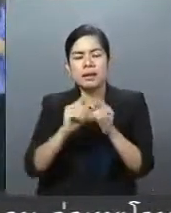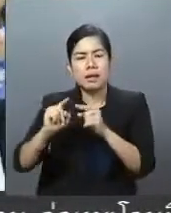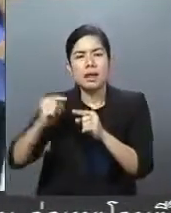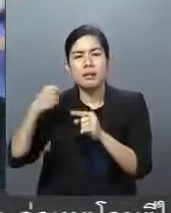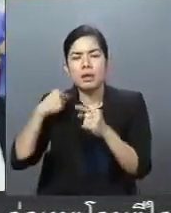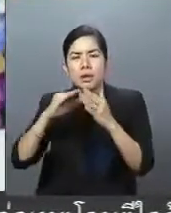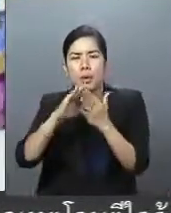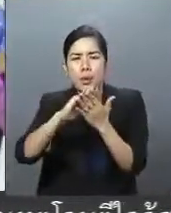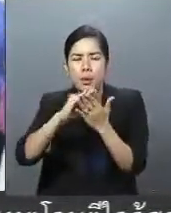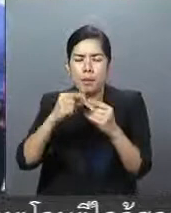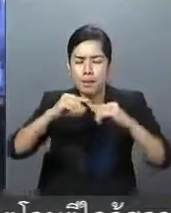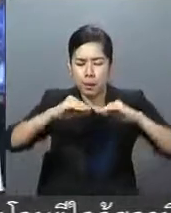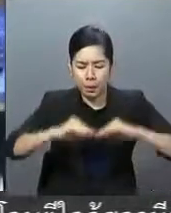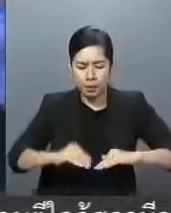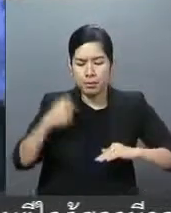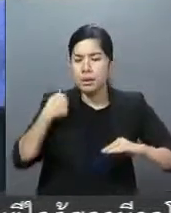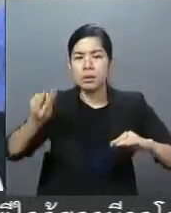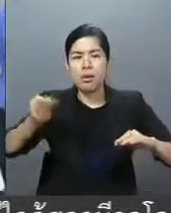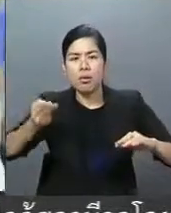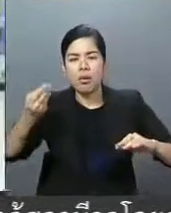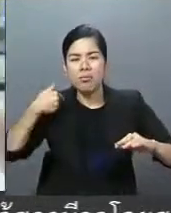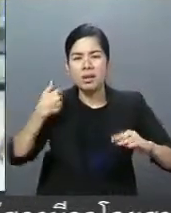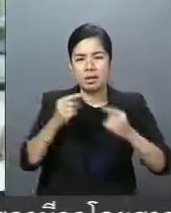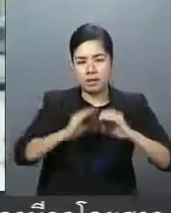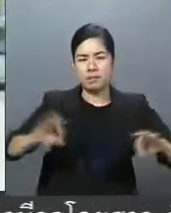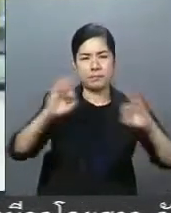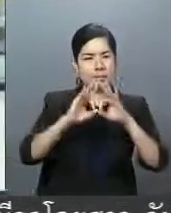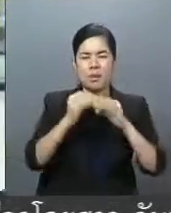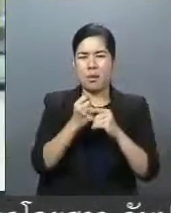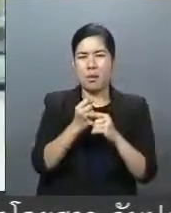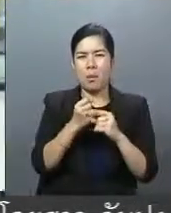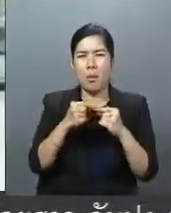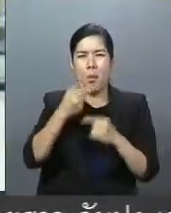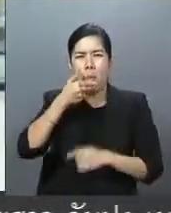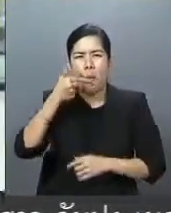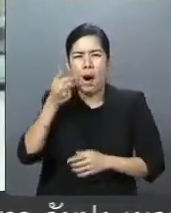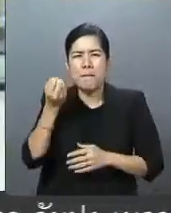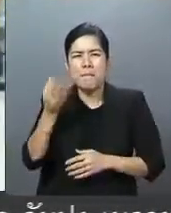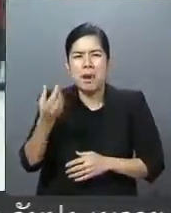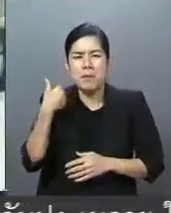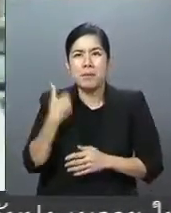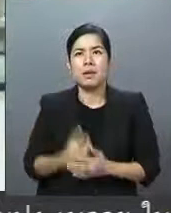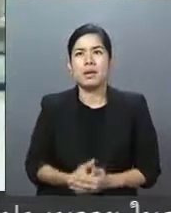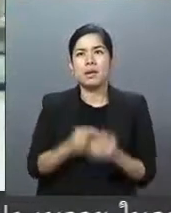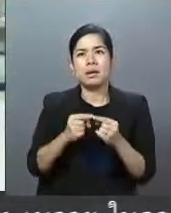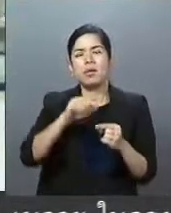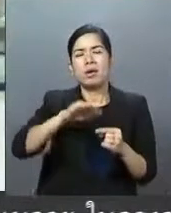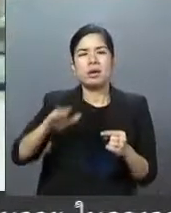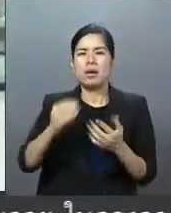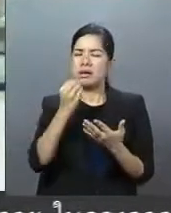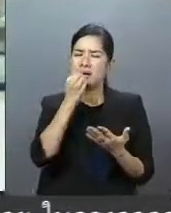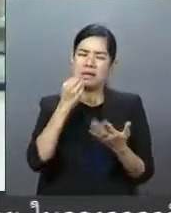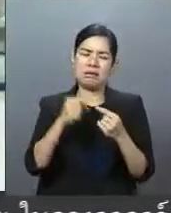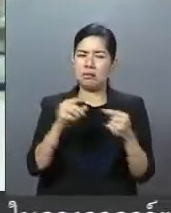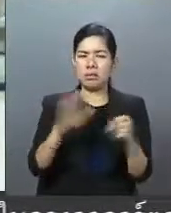กเนี่ยมันไม่ได้สารอาหารเพียงพอขณะเดียวกันก็มีความหวานมากซึ่งเด็กที่กินรสหวานมากๆก็กินอาหารอื่นไม่ได้ก็ทำให้เด็กขาดอาหารนั่นนี่คือ